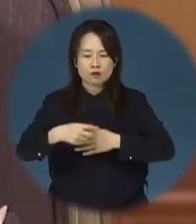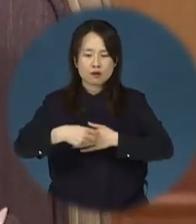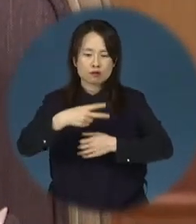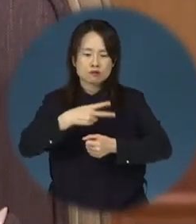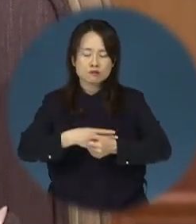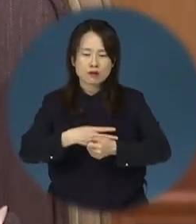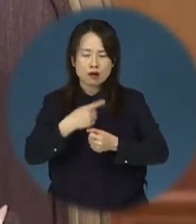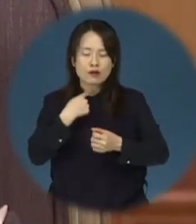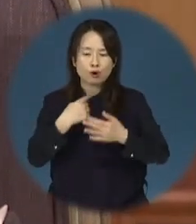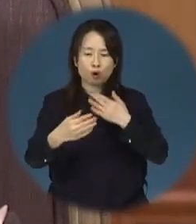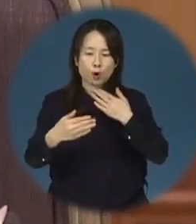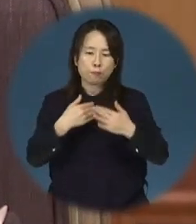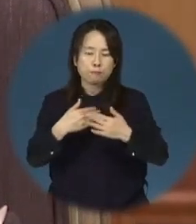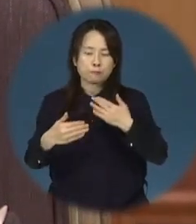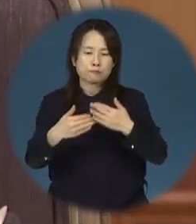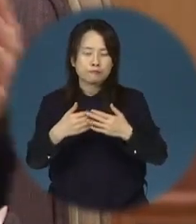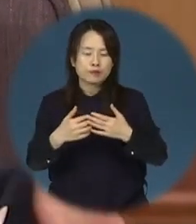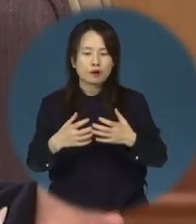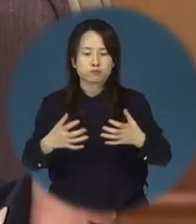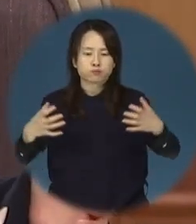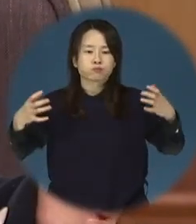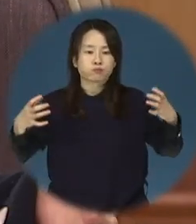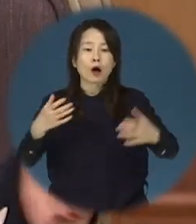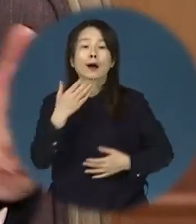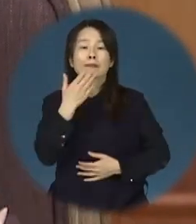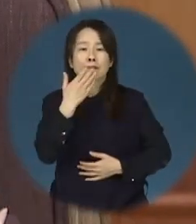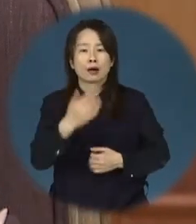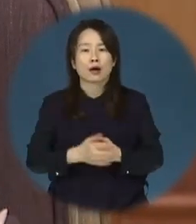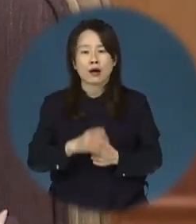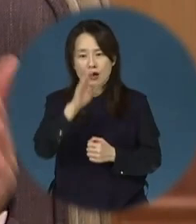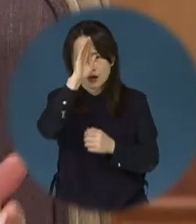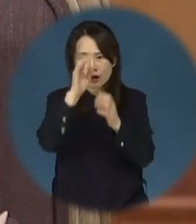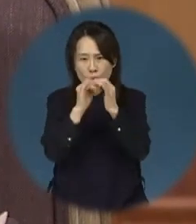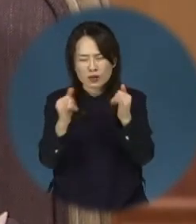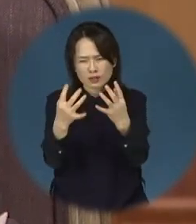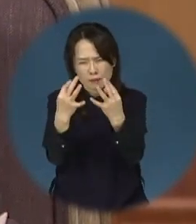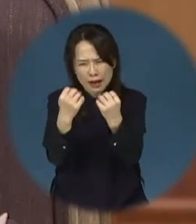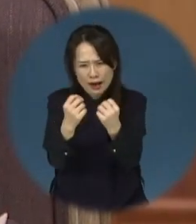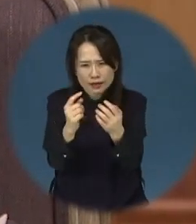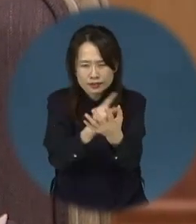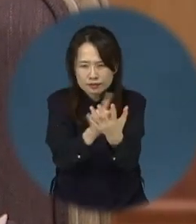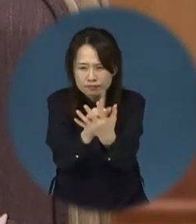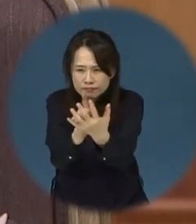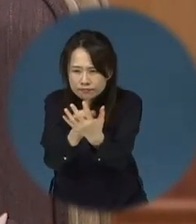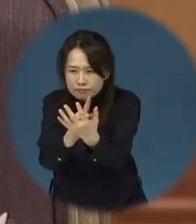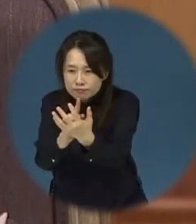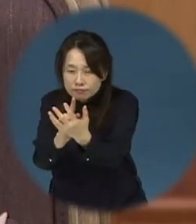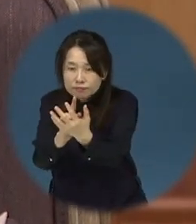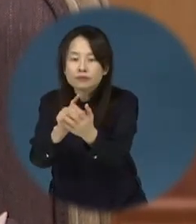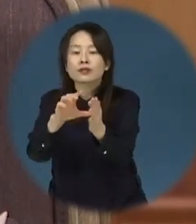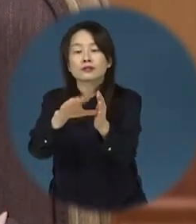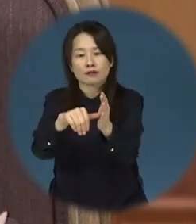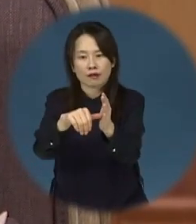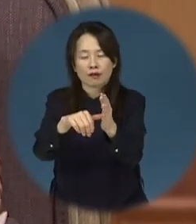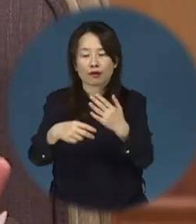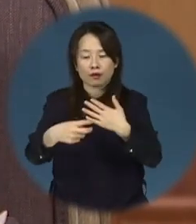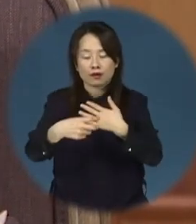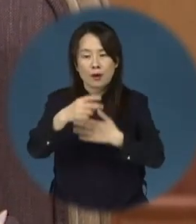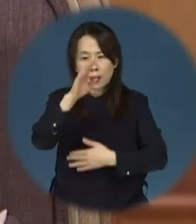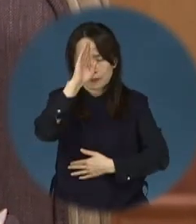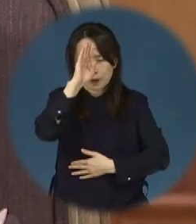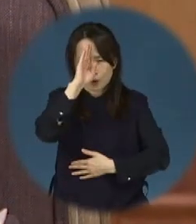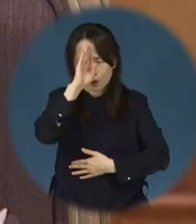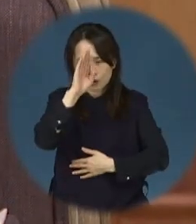케이스라고 표현하면 좀 그런데 환자 숫자를 많이 볼수록 다양한 사람들을 볼수록 또 질병이